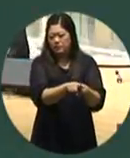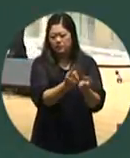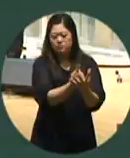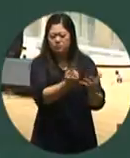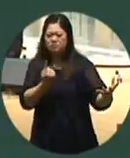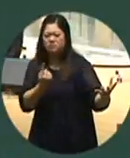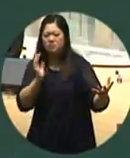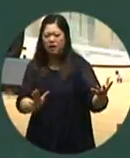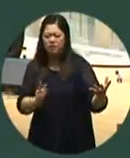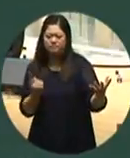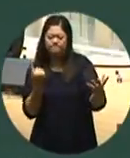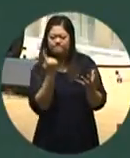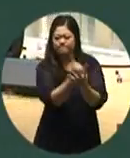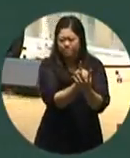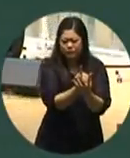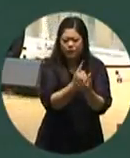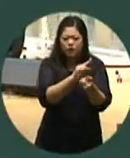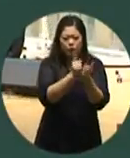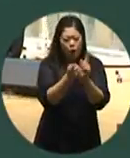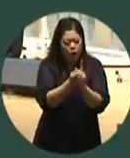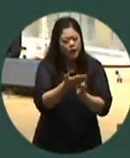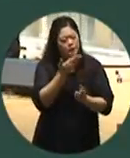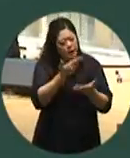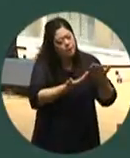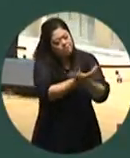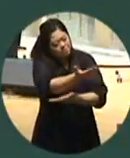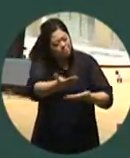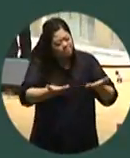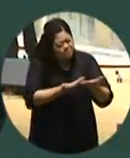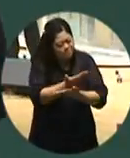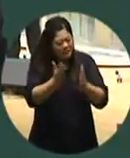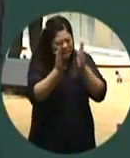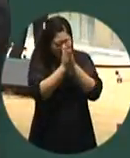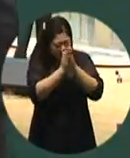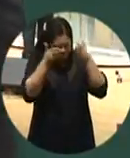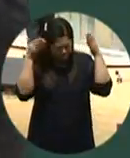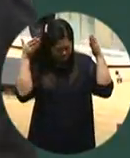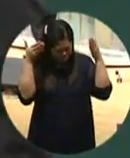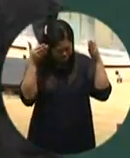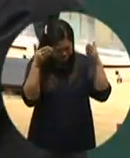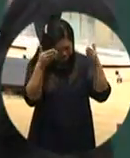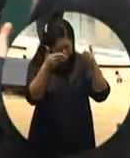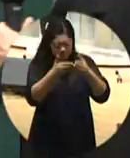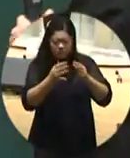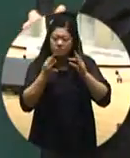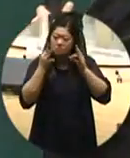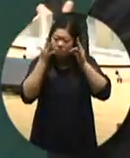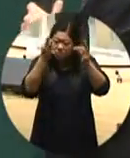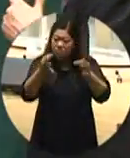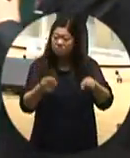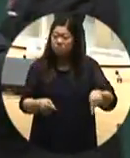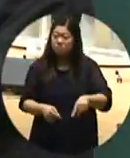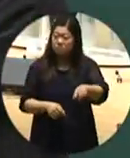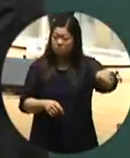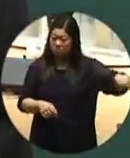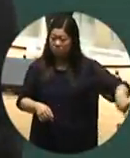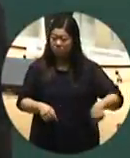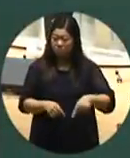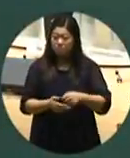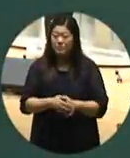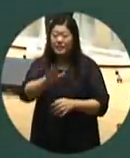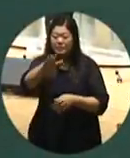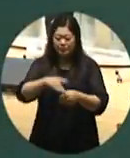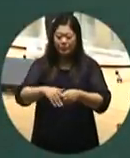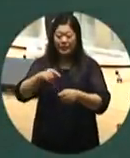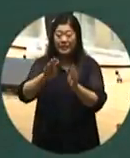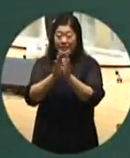그리고 떡을 떼며 기도하기에 전혀 힘쓰니라. And also, it says that they were devoted to the breaking of bread and to prayer. 떡을 떼며가